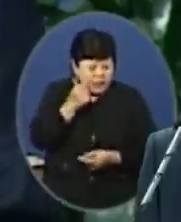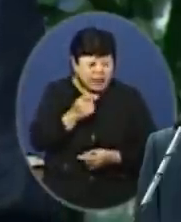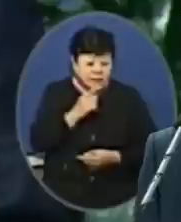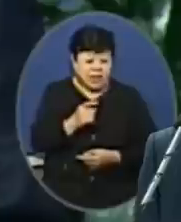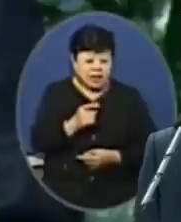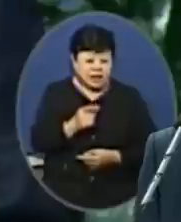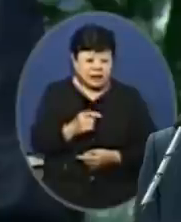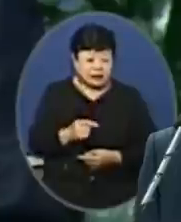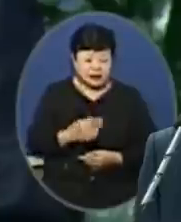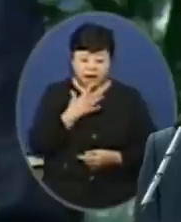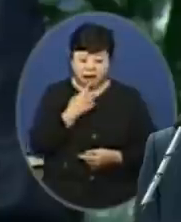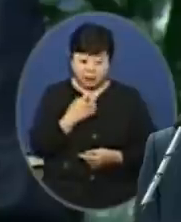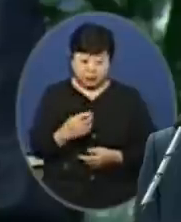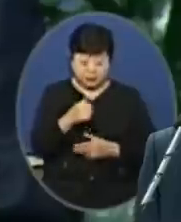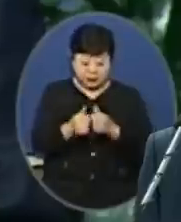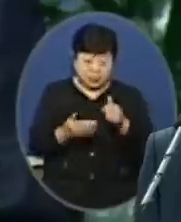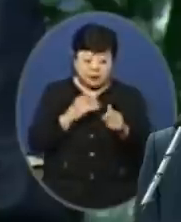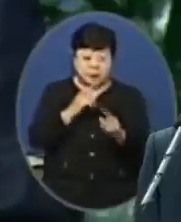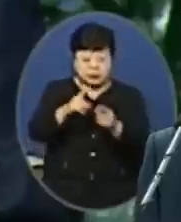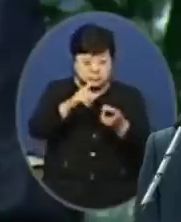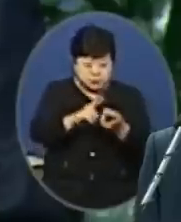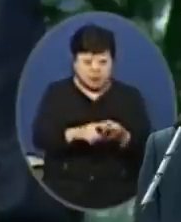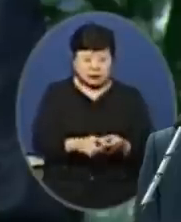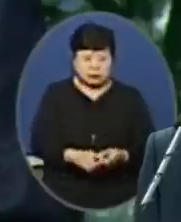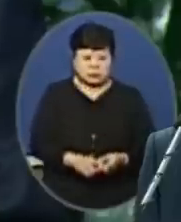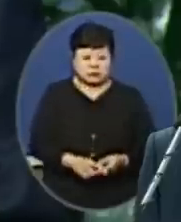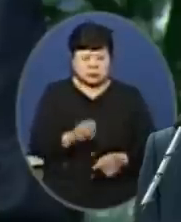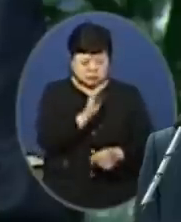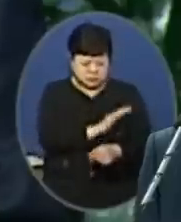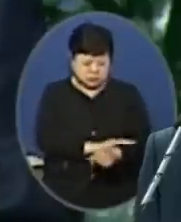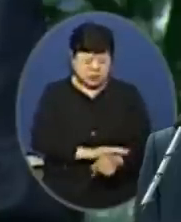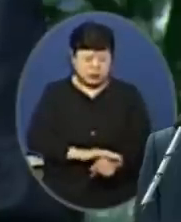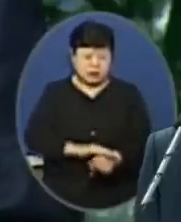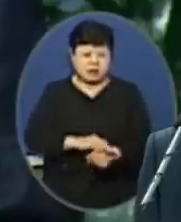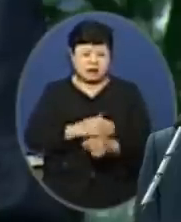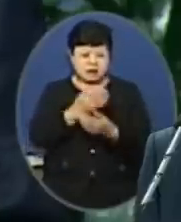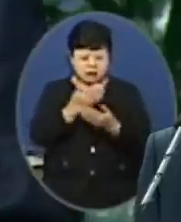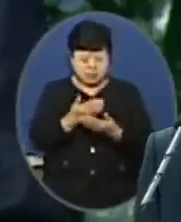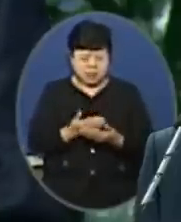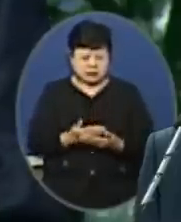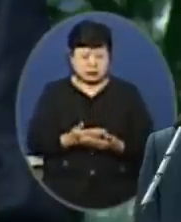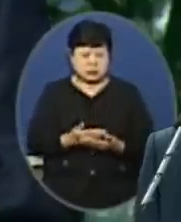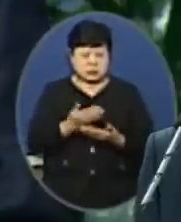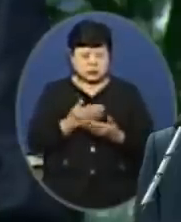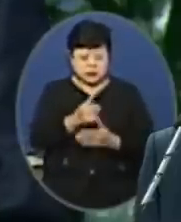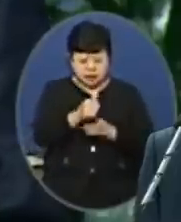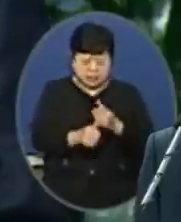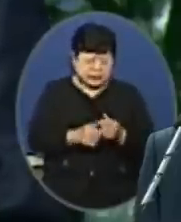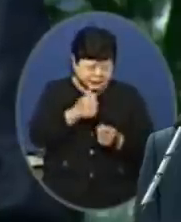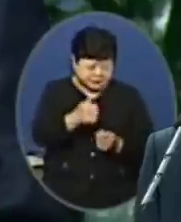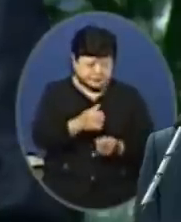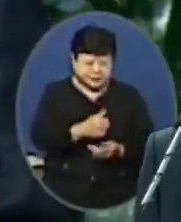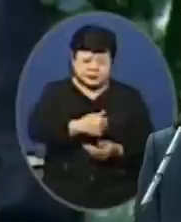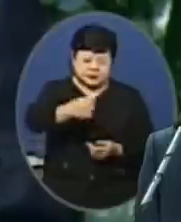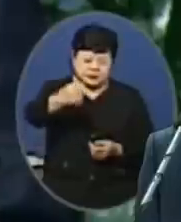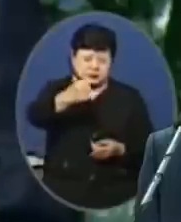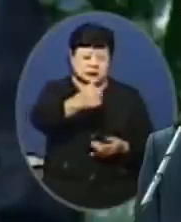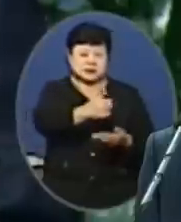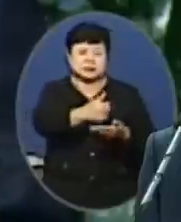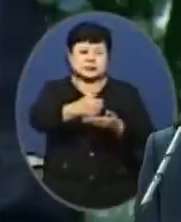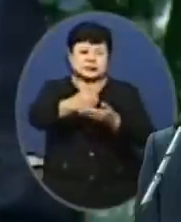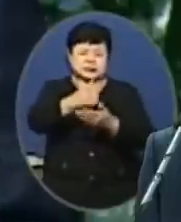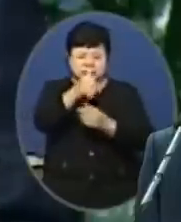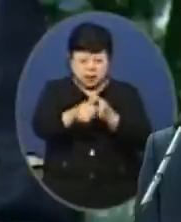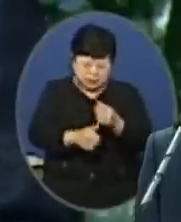그러나 아브라함은 하나님의 말씀을 신중하게 받아들이고 주신이도 하나님이시요